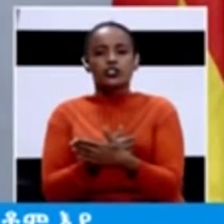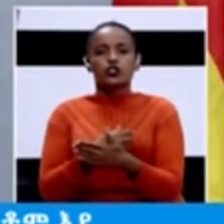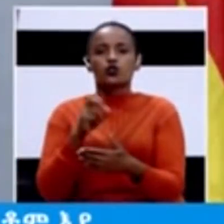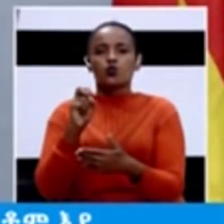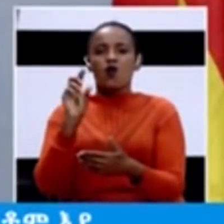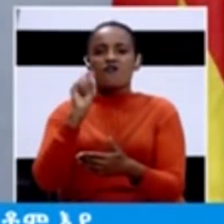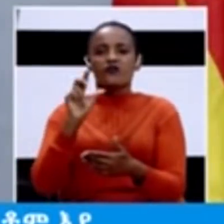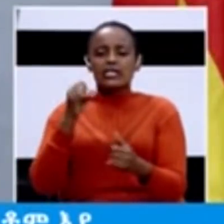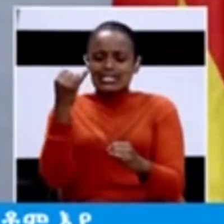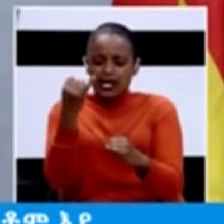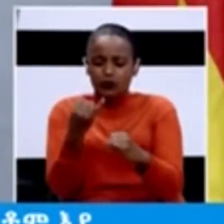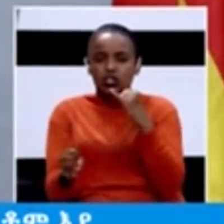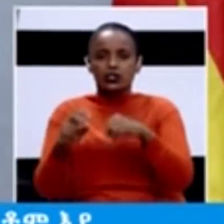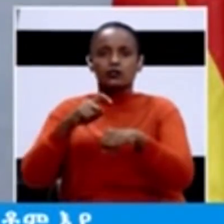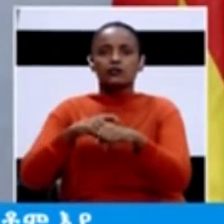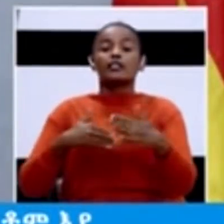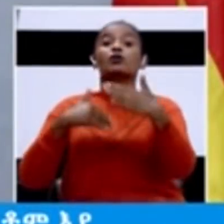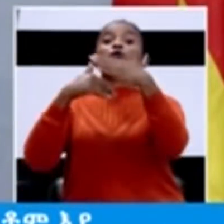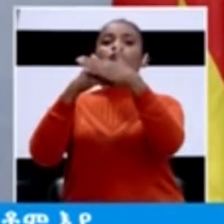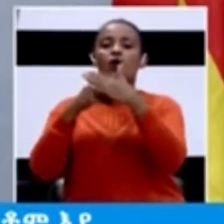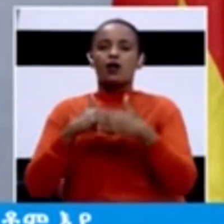ናይ መጨረሻ ሰዓት እዩ ተበፂሑ ዘሎ